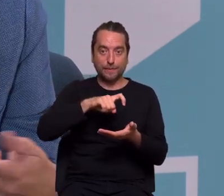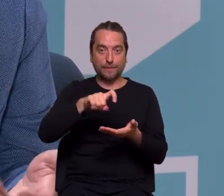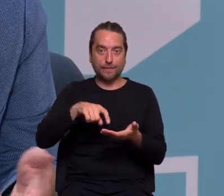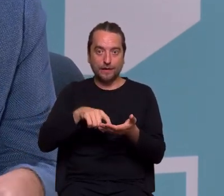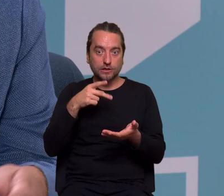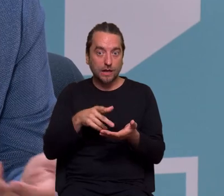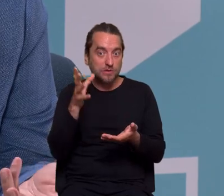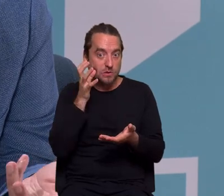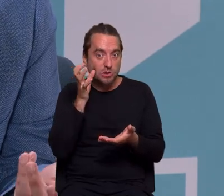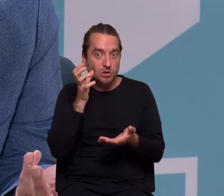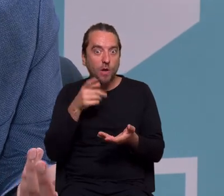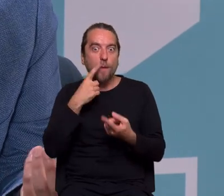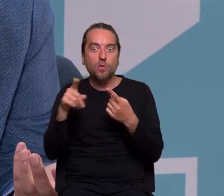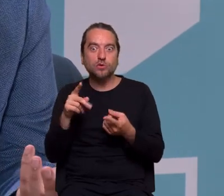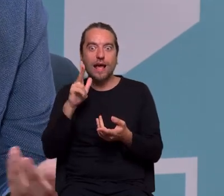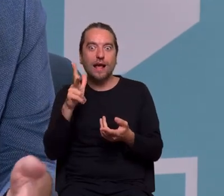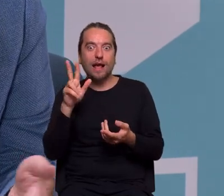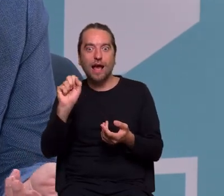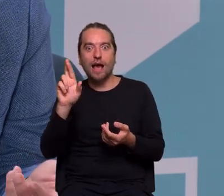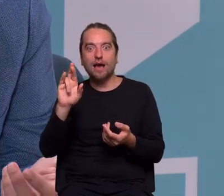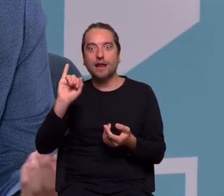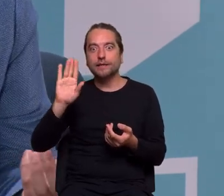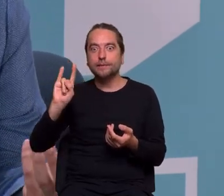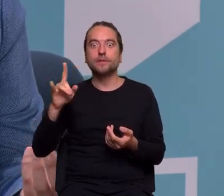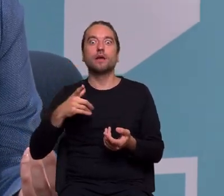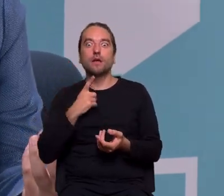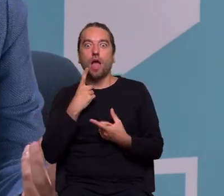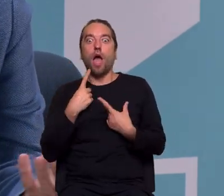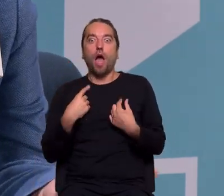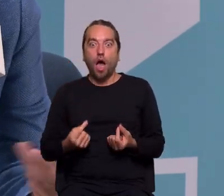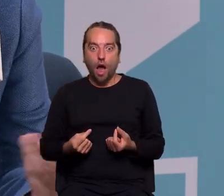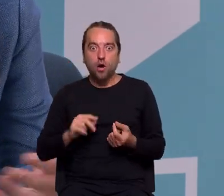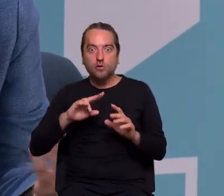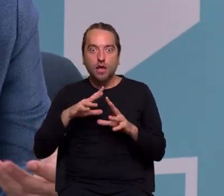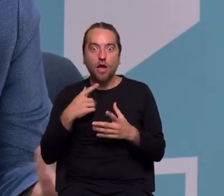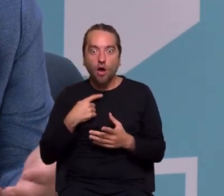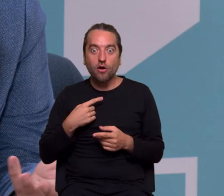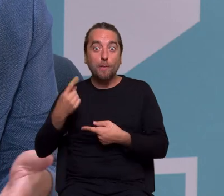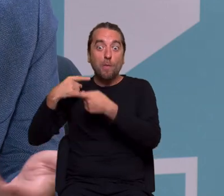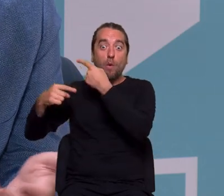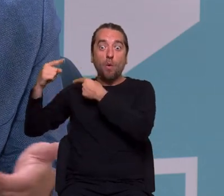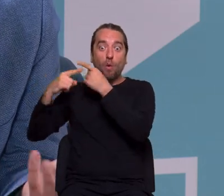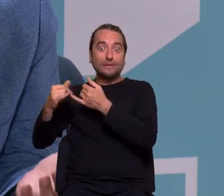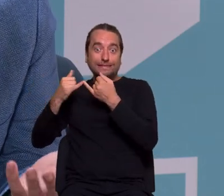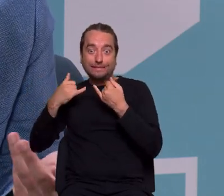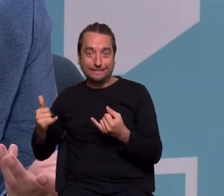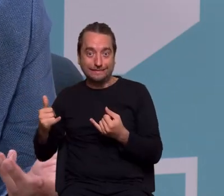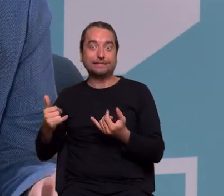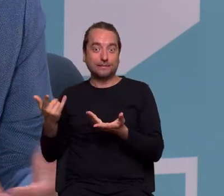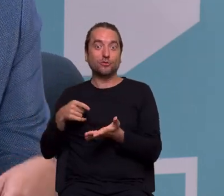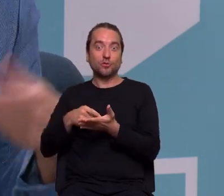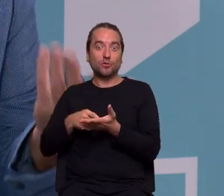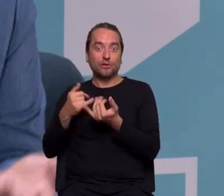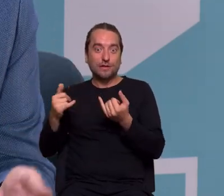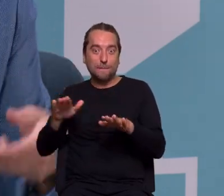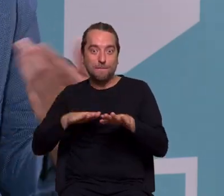muzykę karaibską. I jakby to był ten moment, w którym ona odkryła, że jej dziedzictwo pochodzi z zupełnie innego